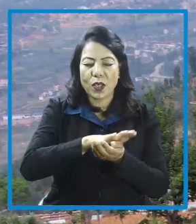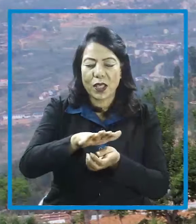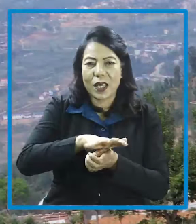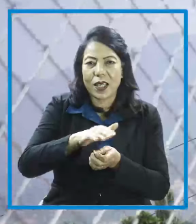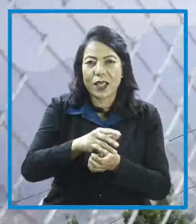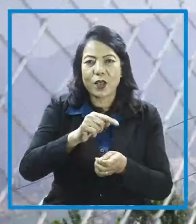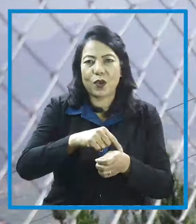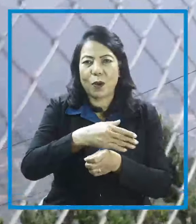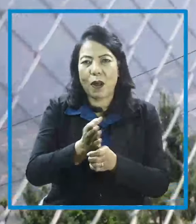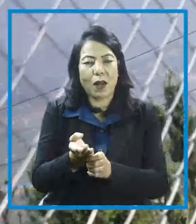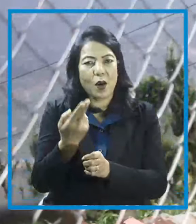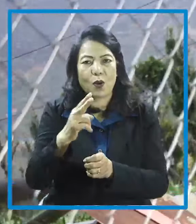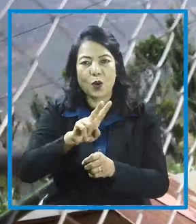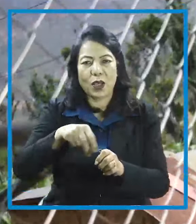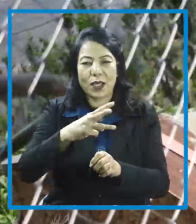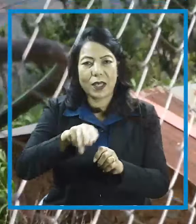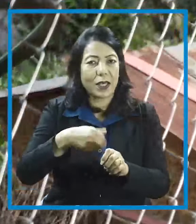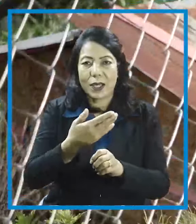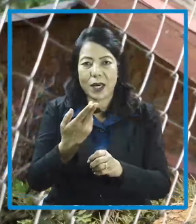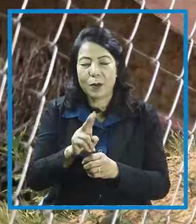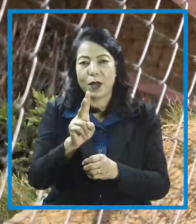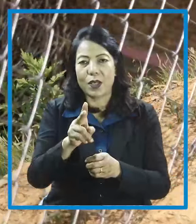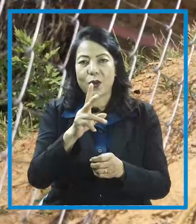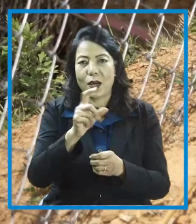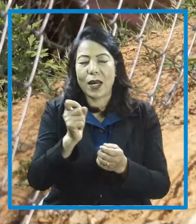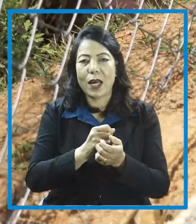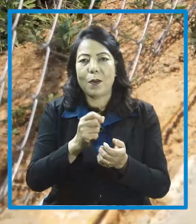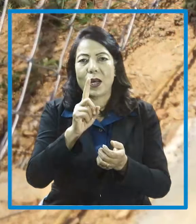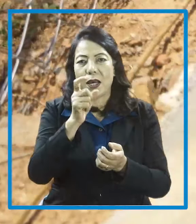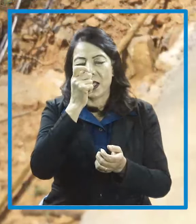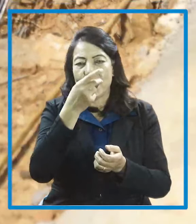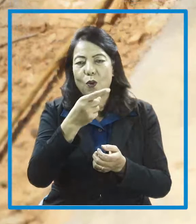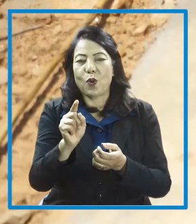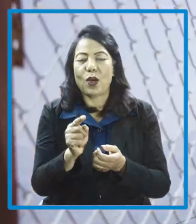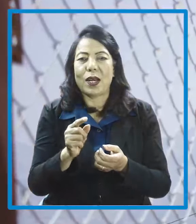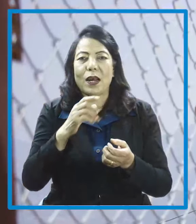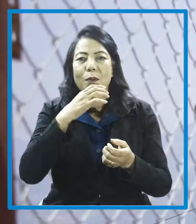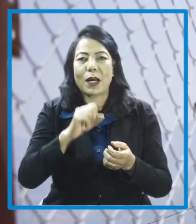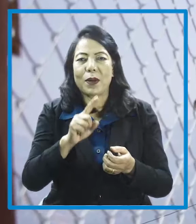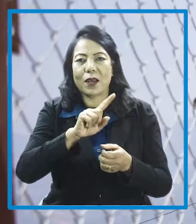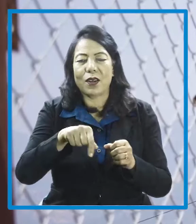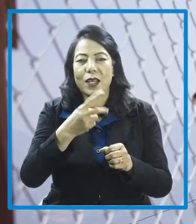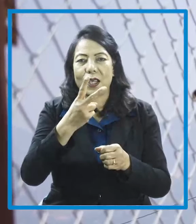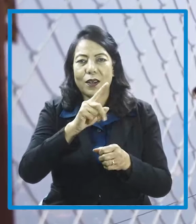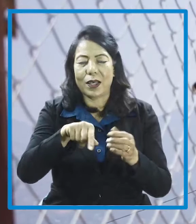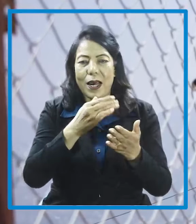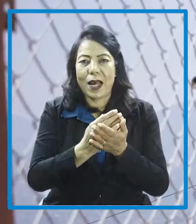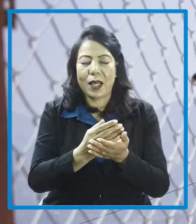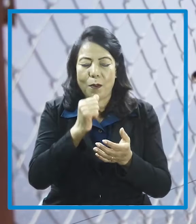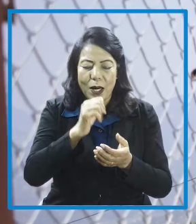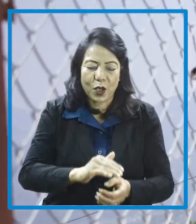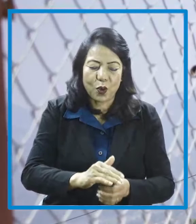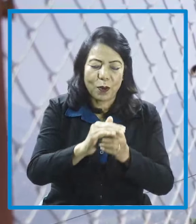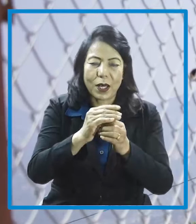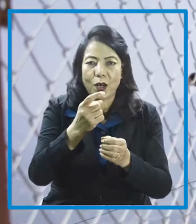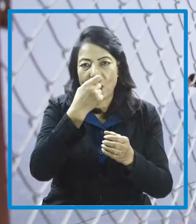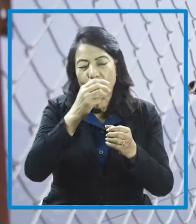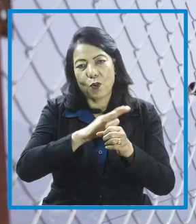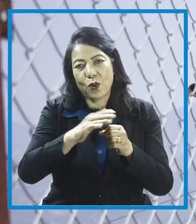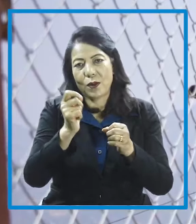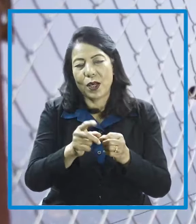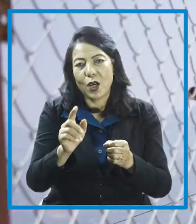आफैले दलिरहँदाखेरि त त्यसको टाइम त हामीलाई केही नलाग्यो नि 2-3 घन्टा लाग्ने भयो यसमा चाहिँ अब हामीले 100 वटा बाख्रा पनि 1-1.5 घन्टामै डुबाएर सकिने भयो